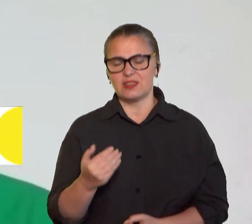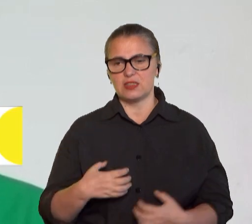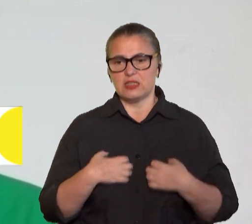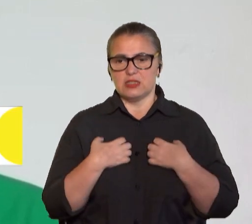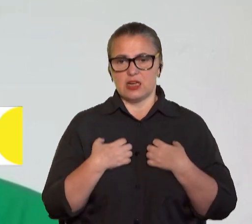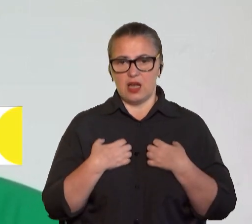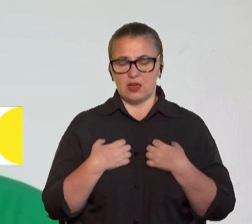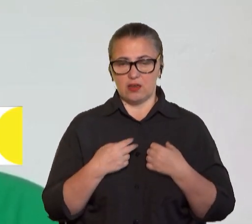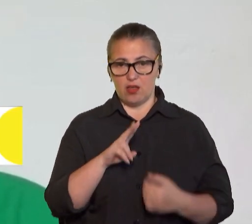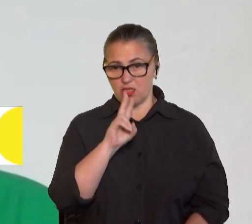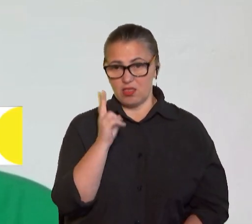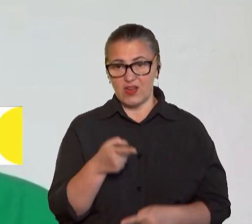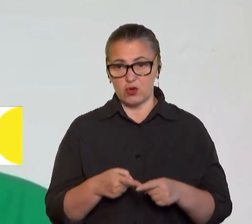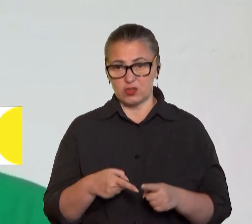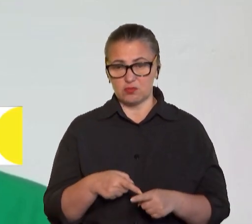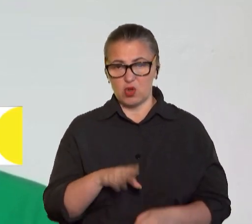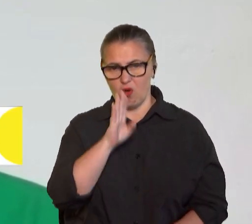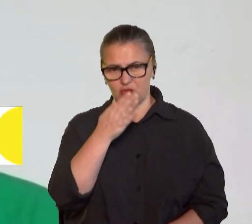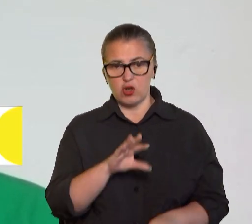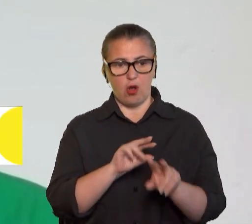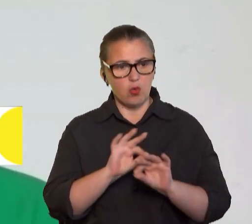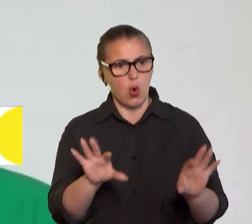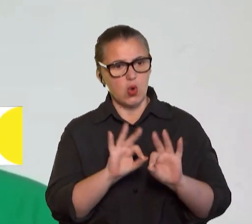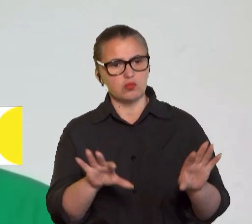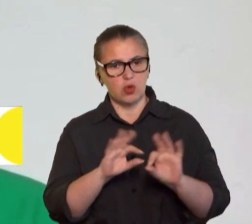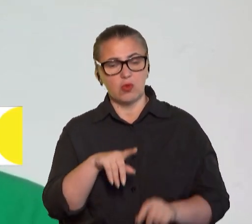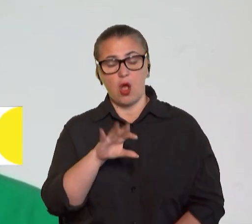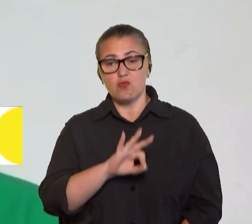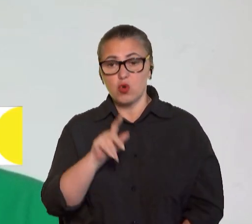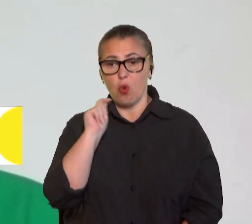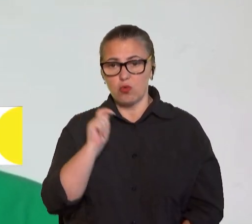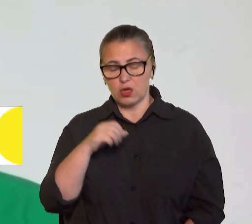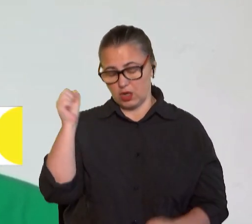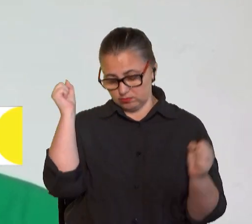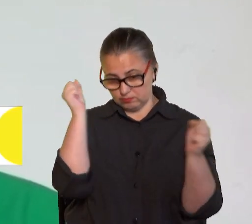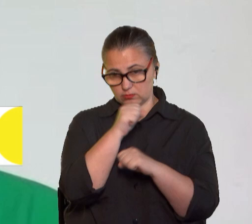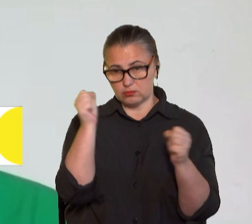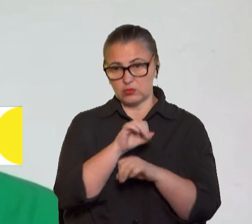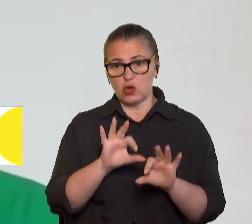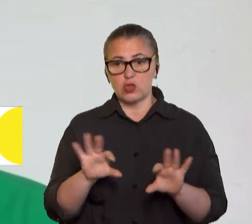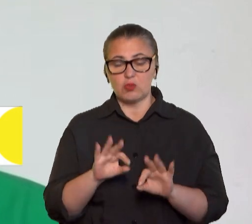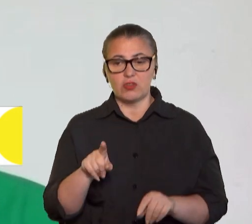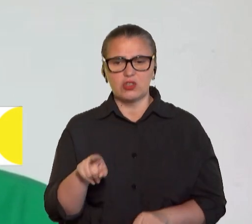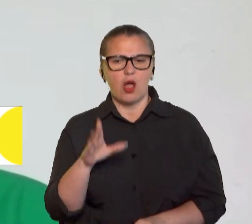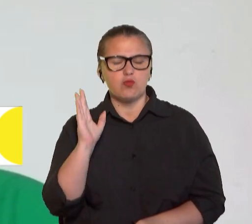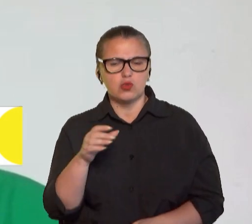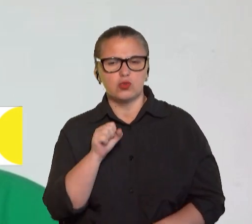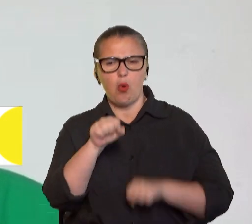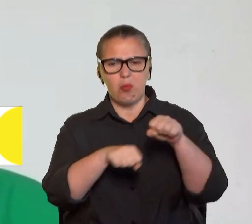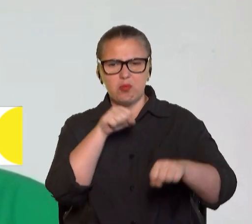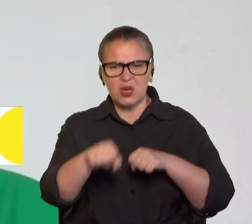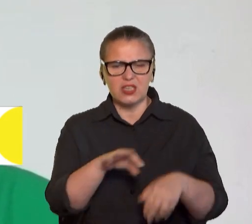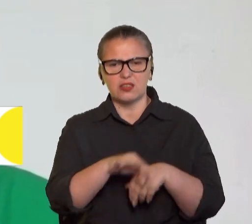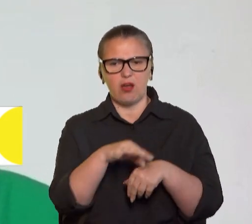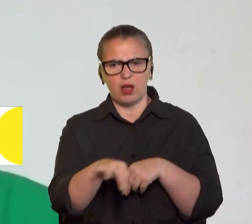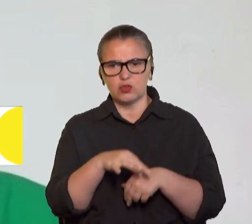ці 2,5 роки окупант їм розказував про Україну, нісенітниці, звісно, розповідав про те, що там будуть бити, катувати і так далі. За